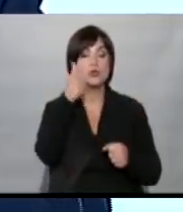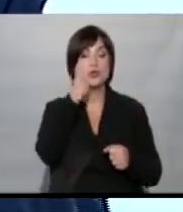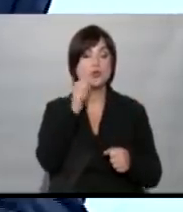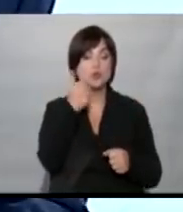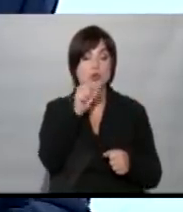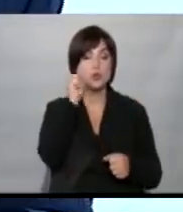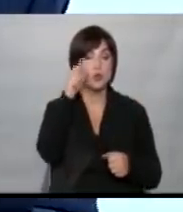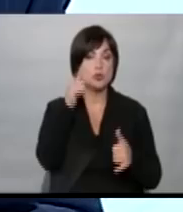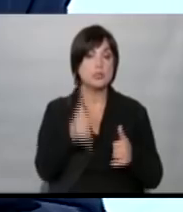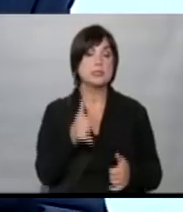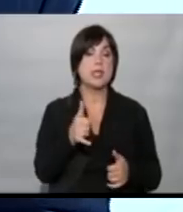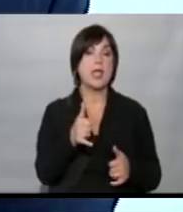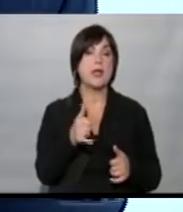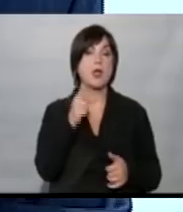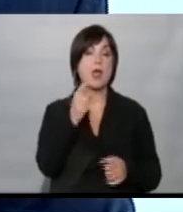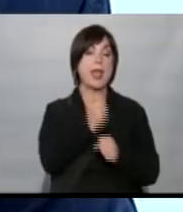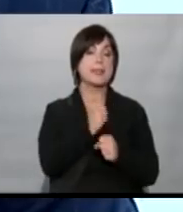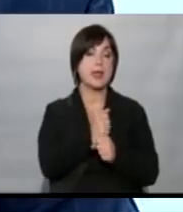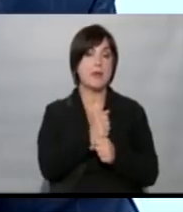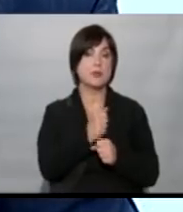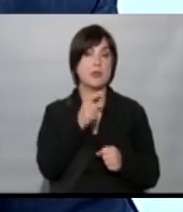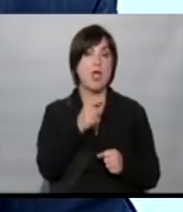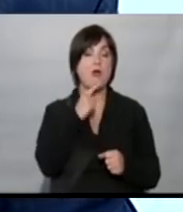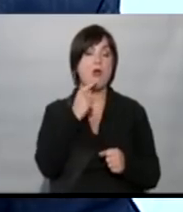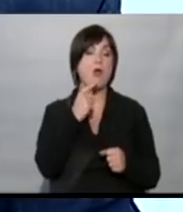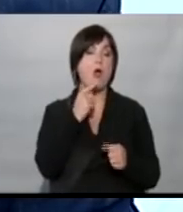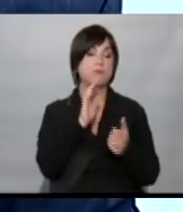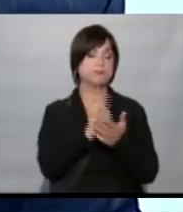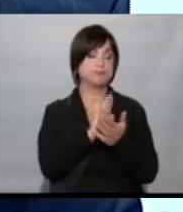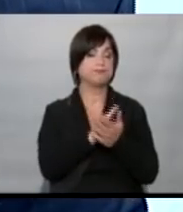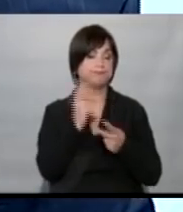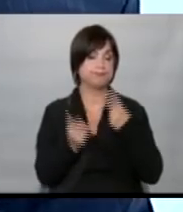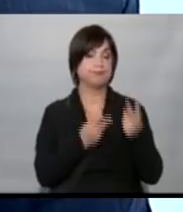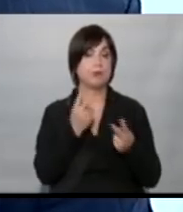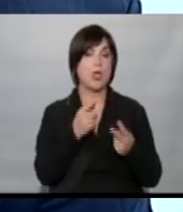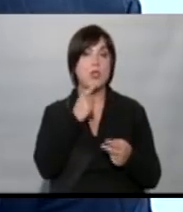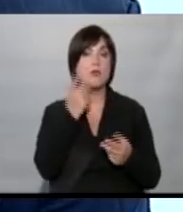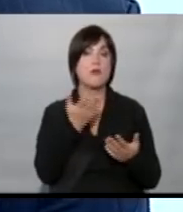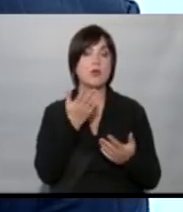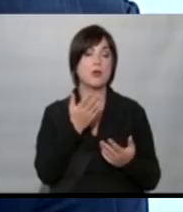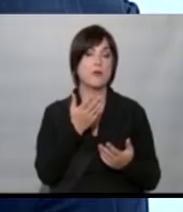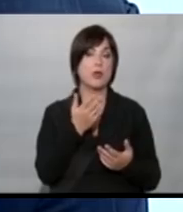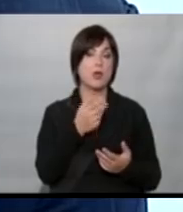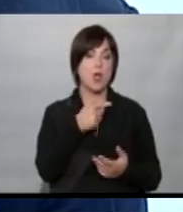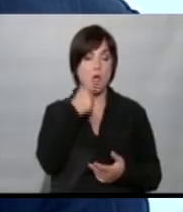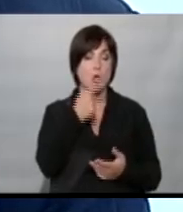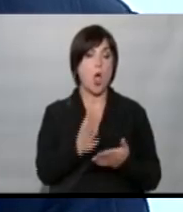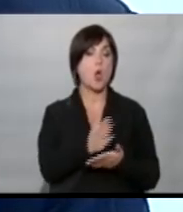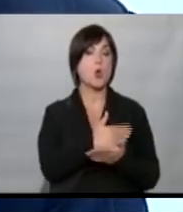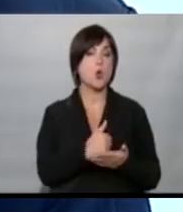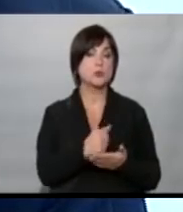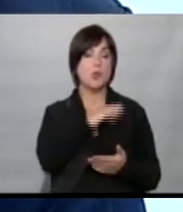кога практично една работа кој го испофалија или бар како реторика го